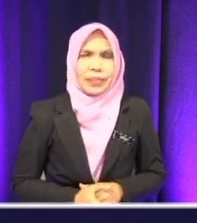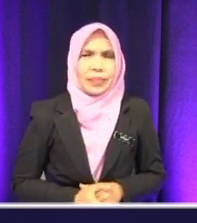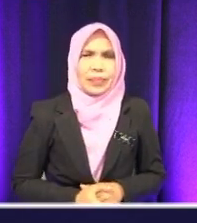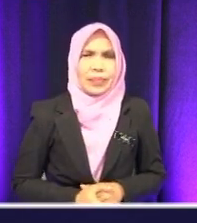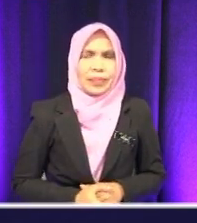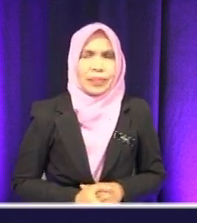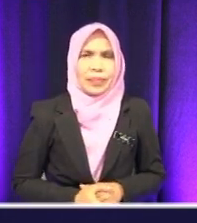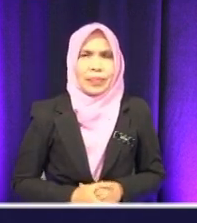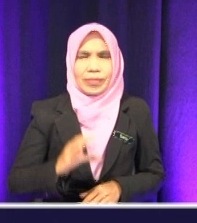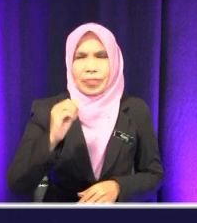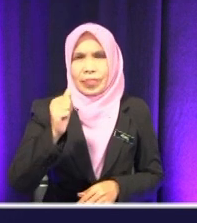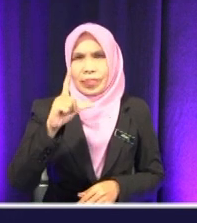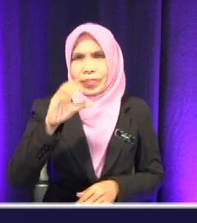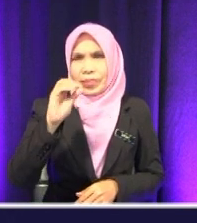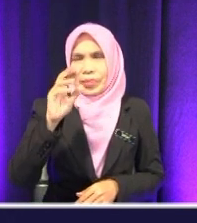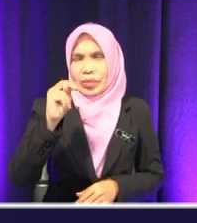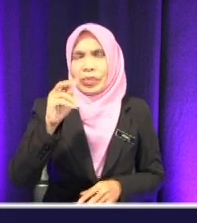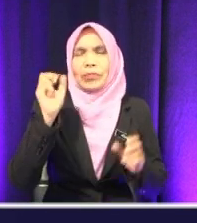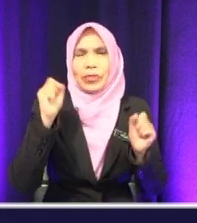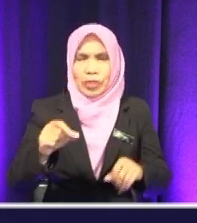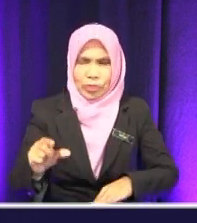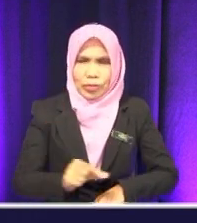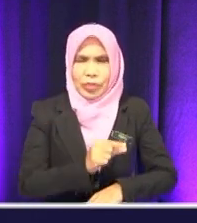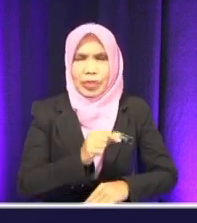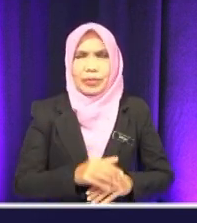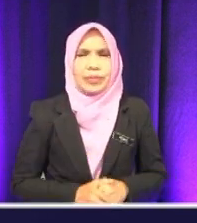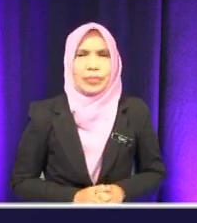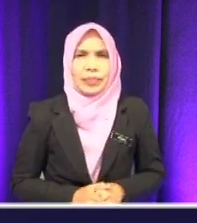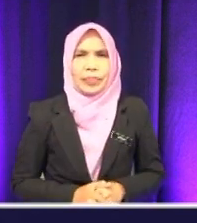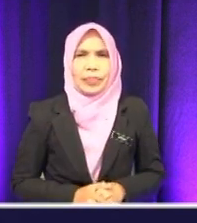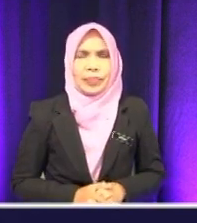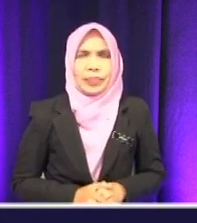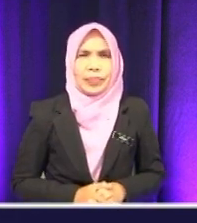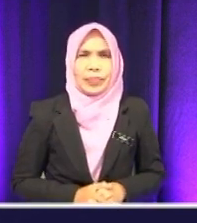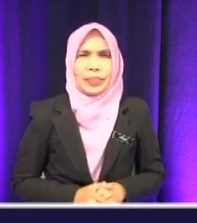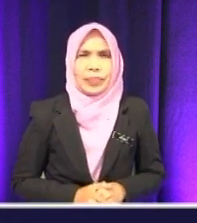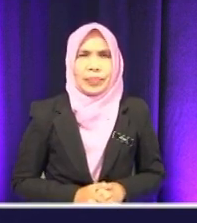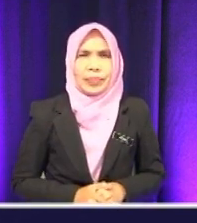untuk mengurai beliau melibatkan soal yang melibatkan skema